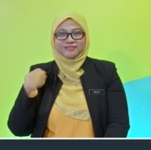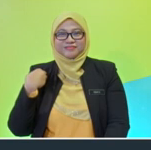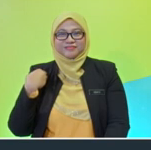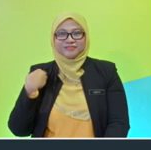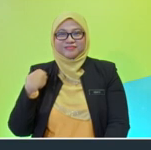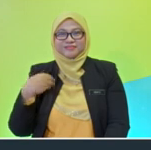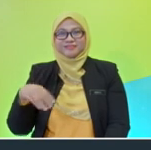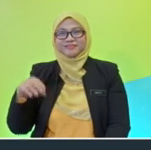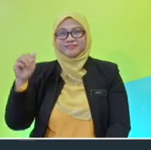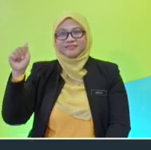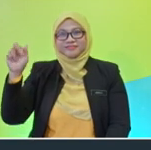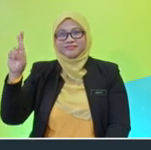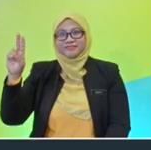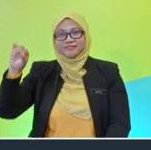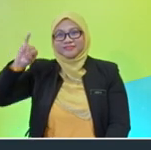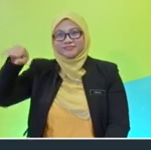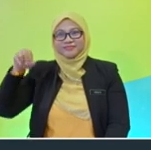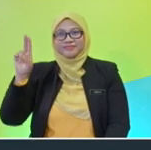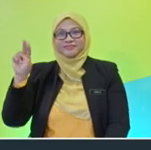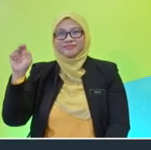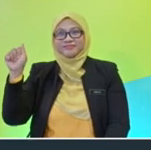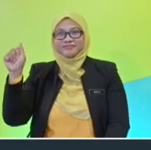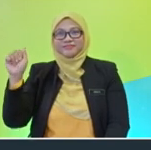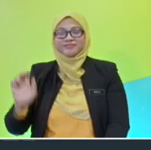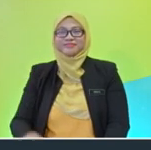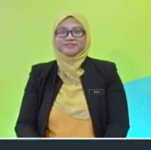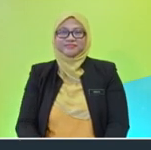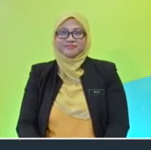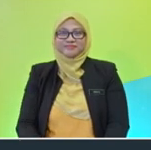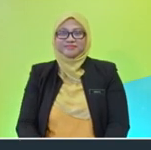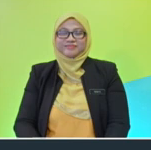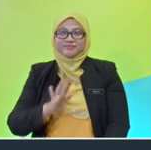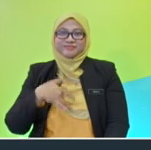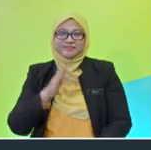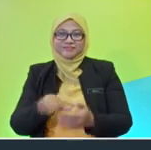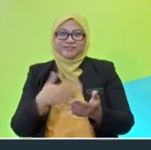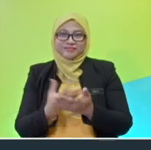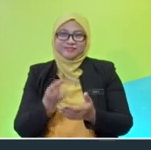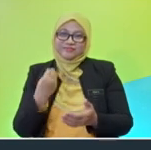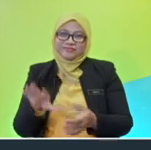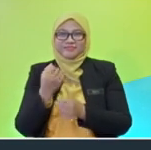Juna Hai Arjuna sudah bersedia